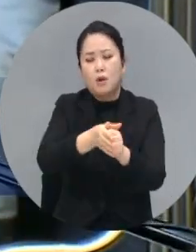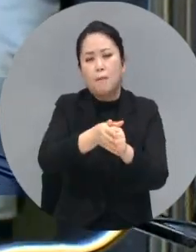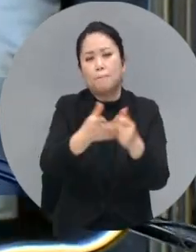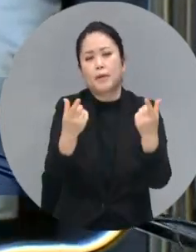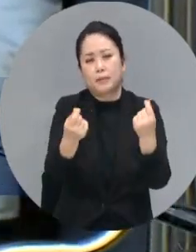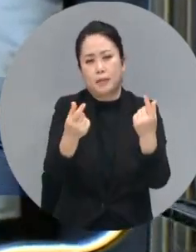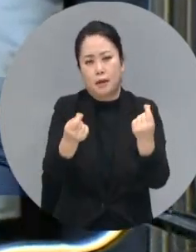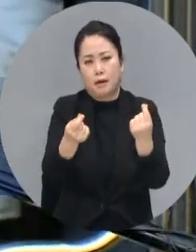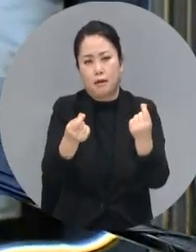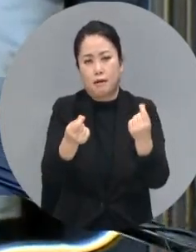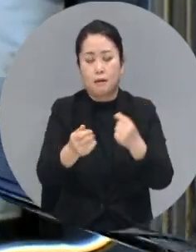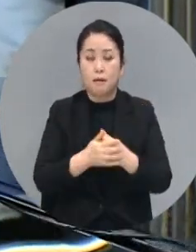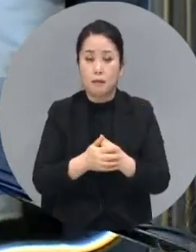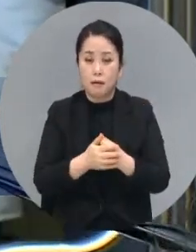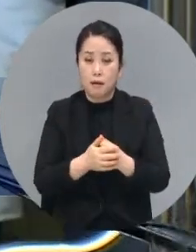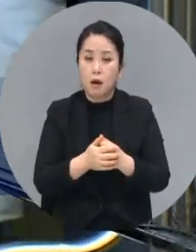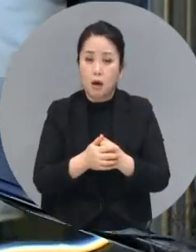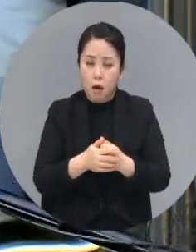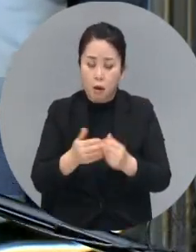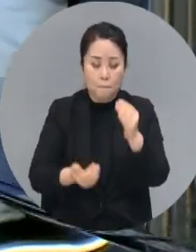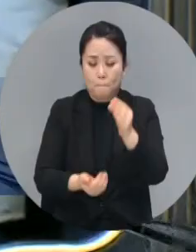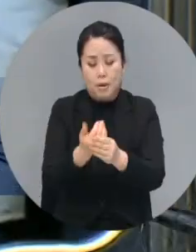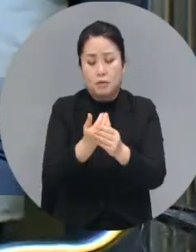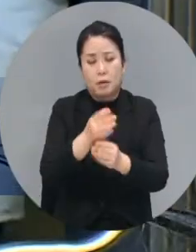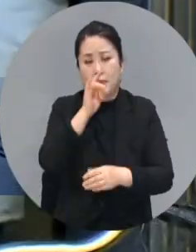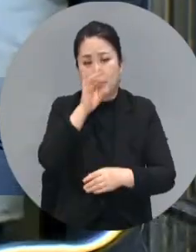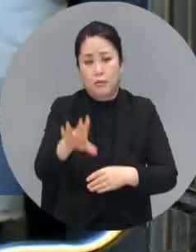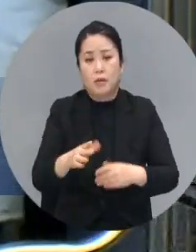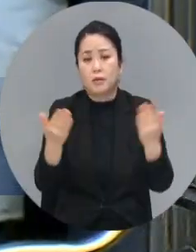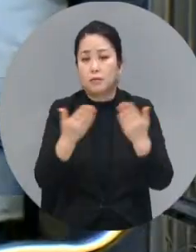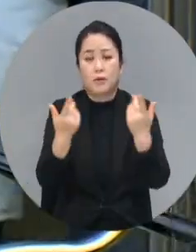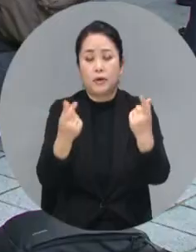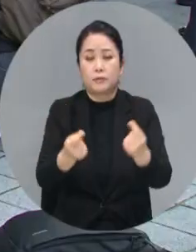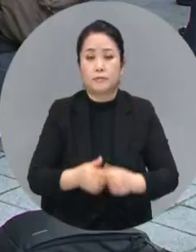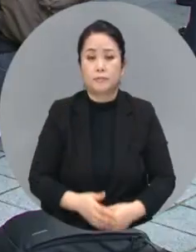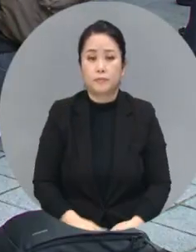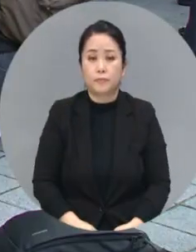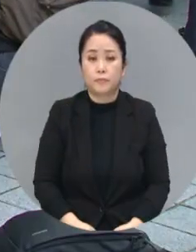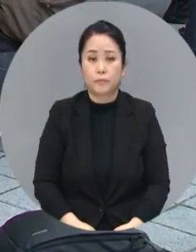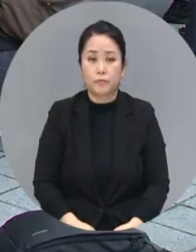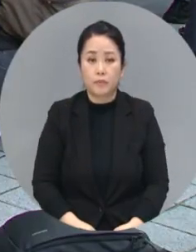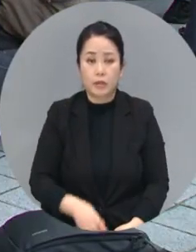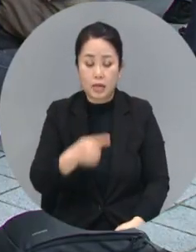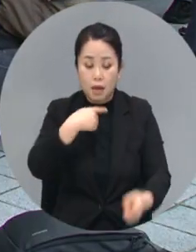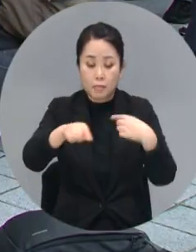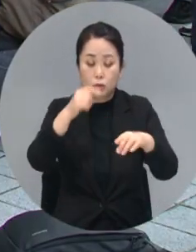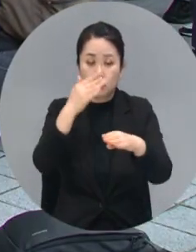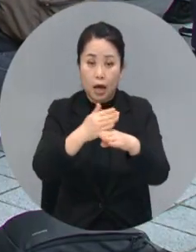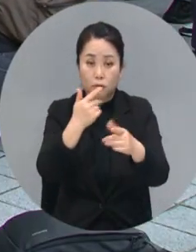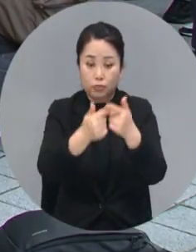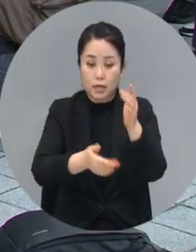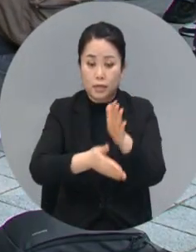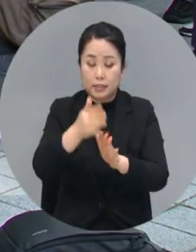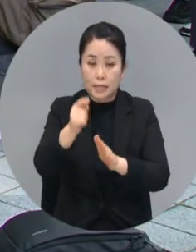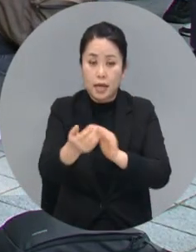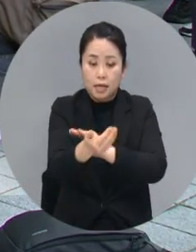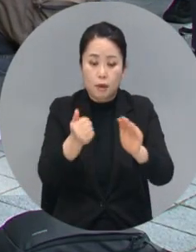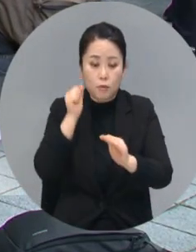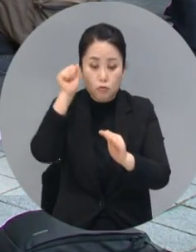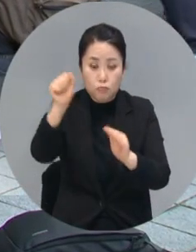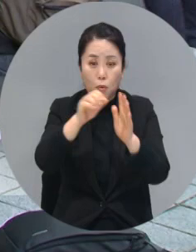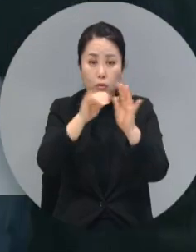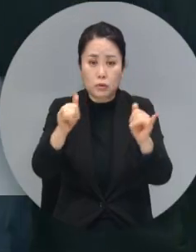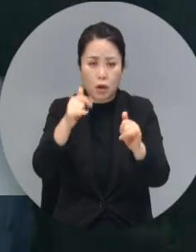위협으로서 어떠한 경우에도 일어나서는 안 되는 일입니다. 민주당 부산시당 예비 후보들은